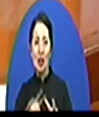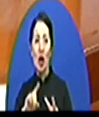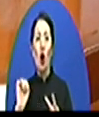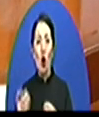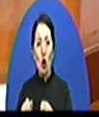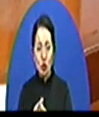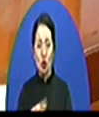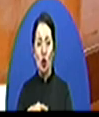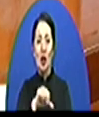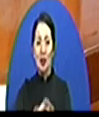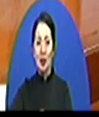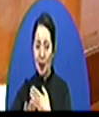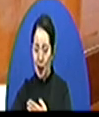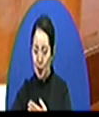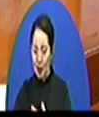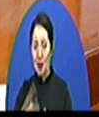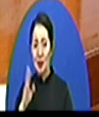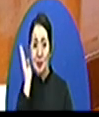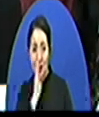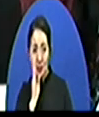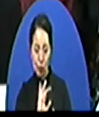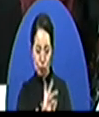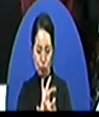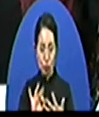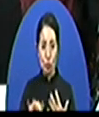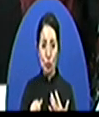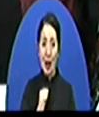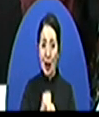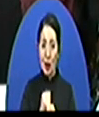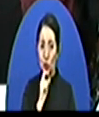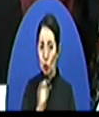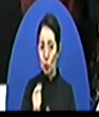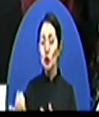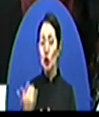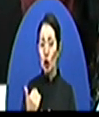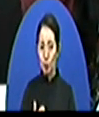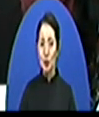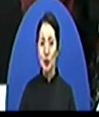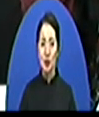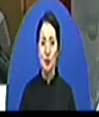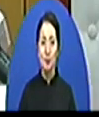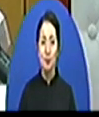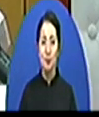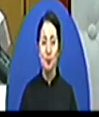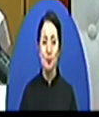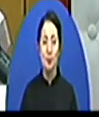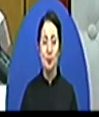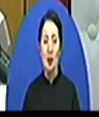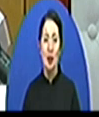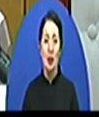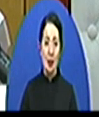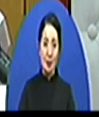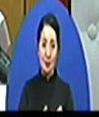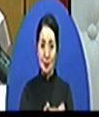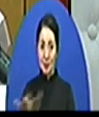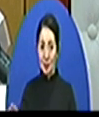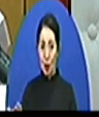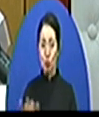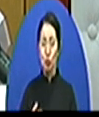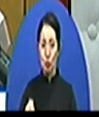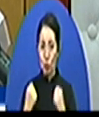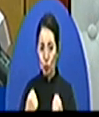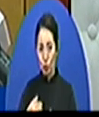гайл, батлан хамгаалах, тагнуул зэрэг голомтод ажиллаж байгаа хүмүүс хамрагдах юм байна. Та бүхний одоо